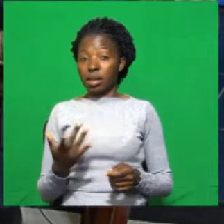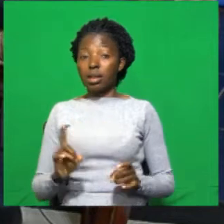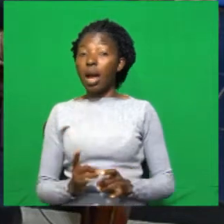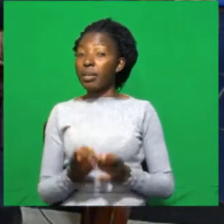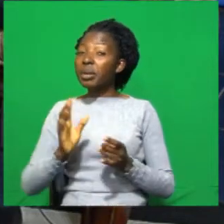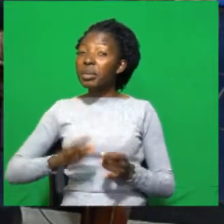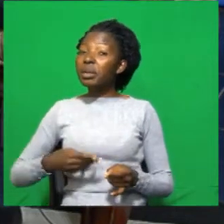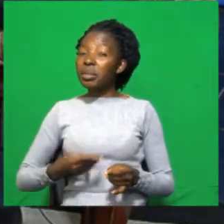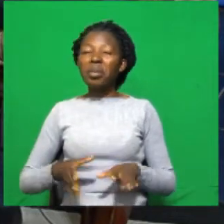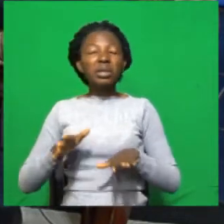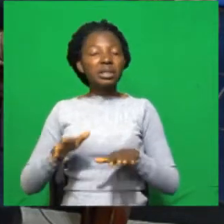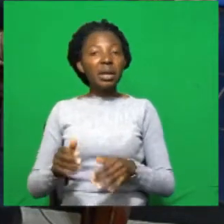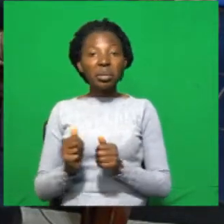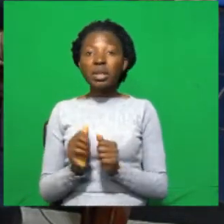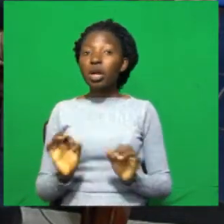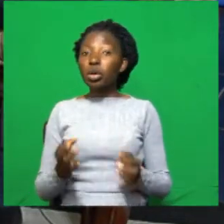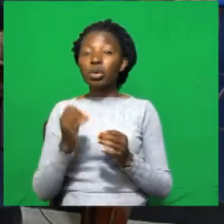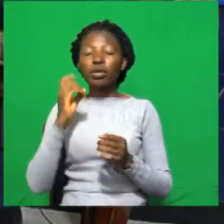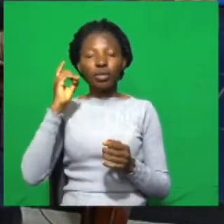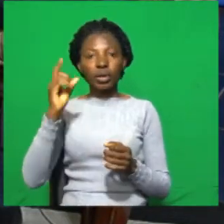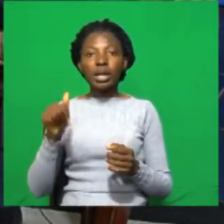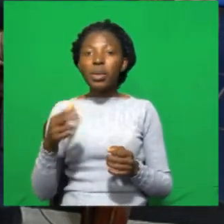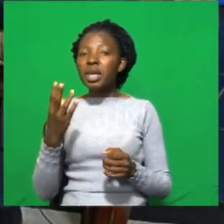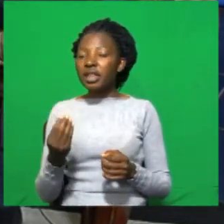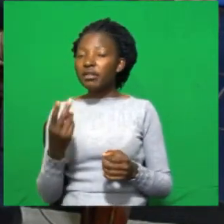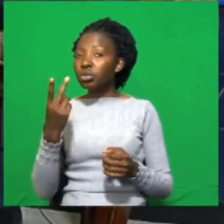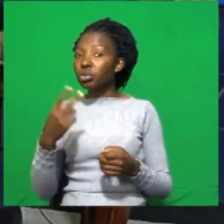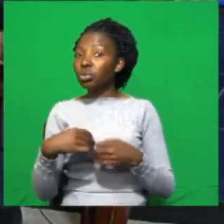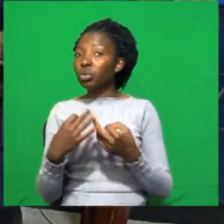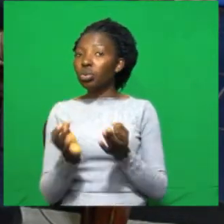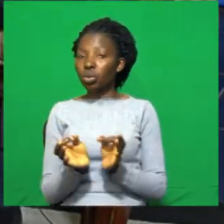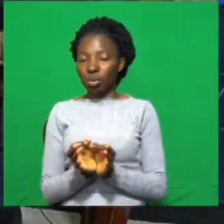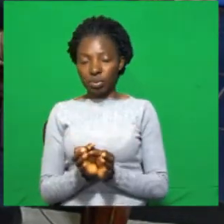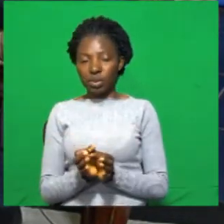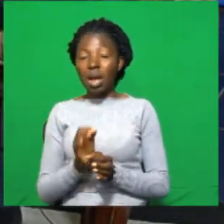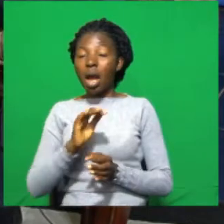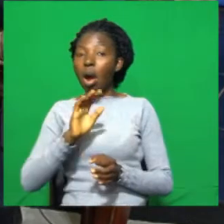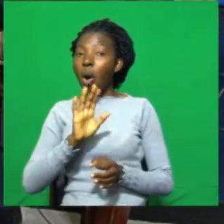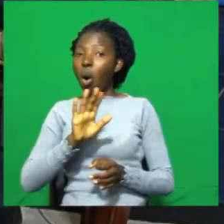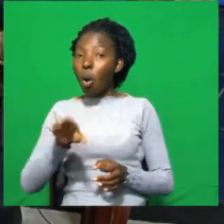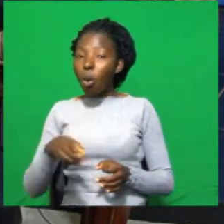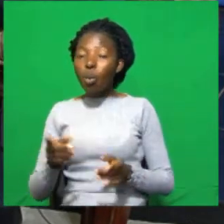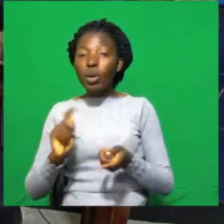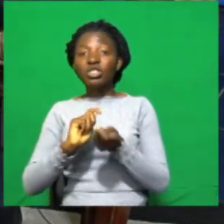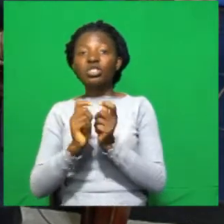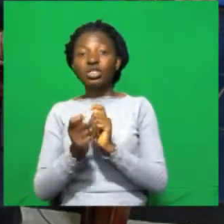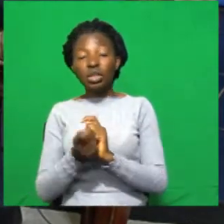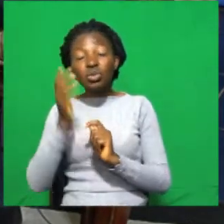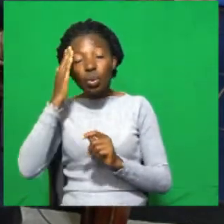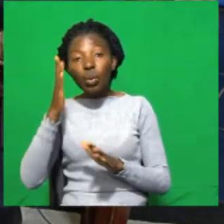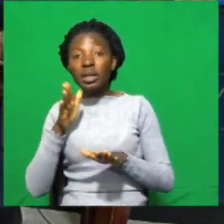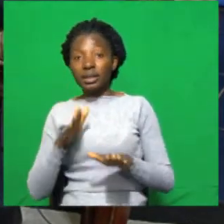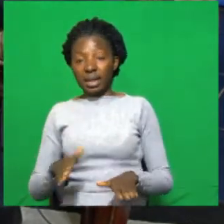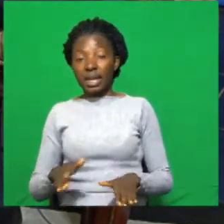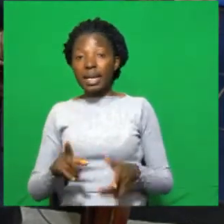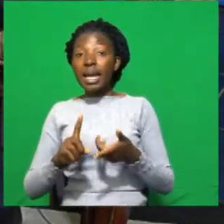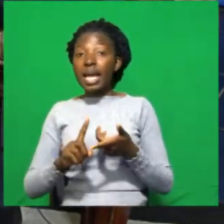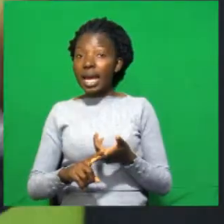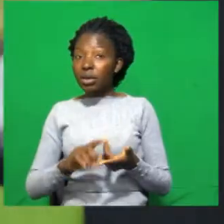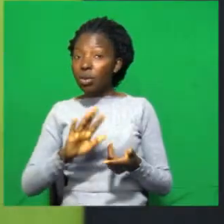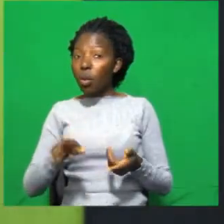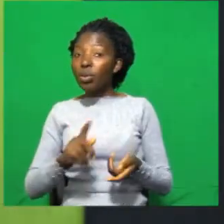vakaipa vavafa nekubwinya kwaMwari, tangoone mapoka maviri, vashandurwa vanga vakafa nevashandurwa vanga vari